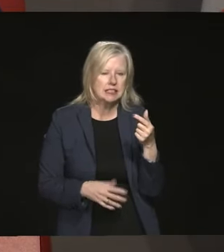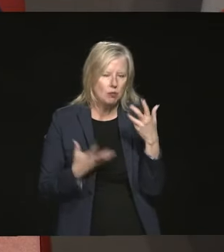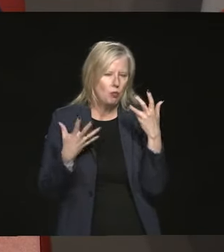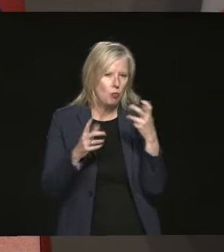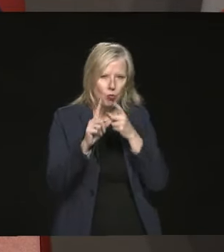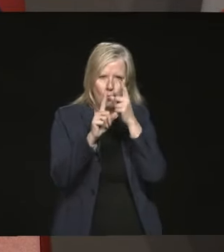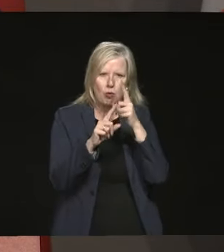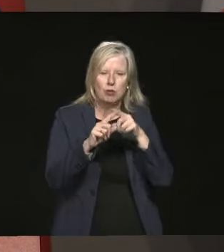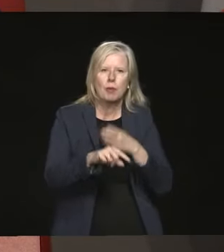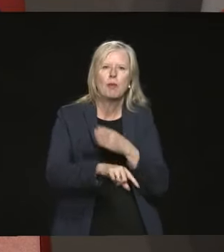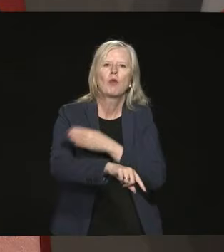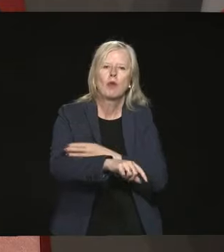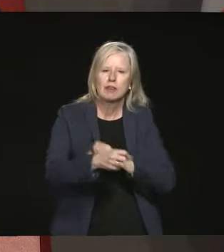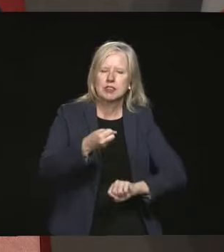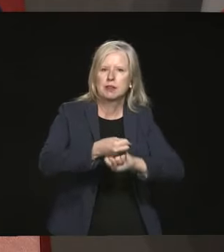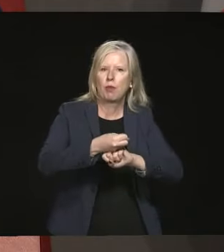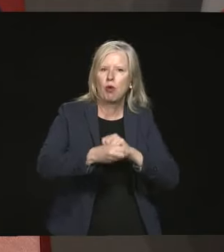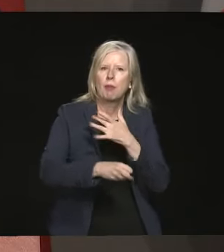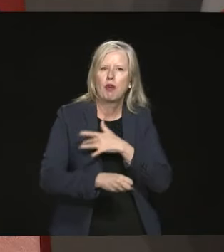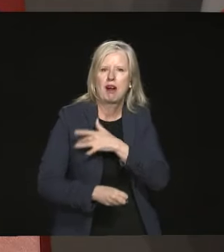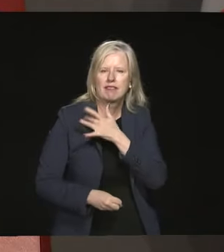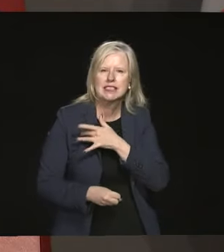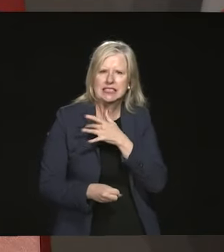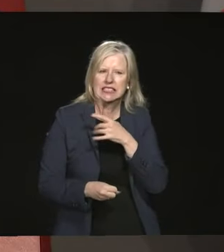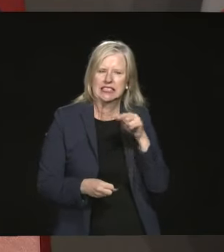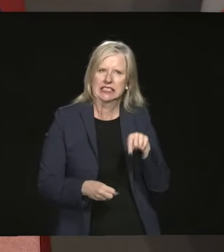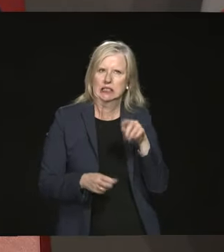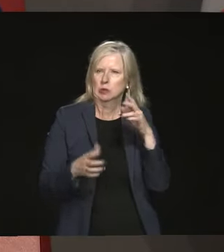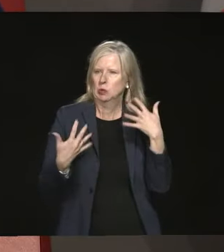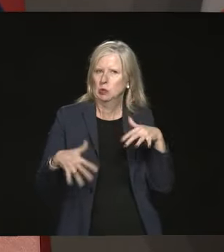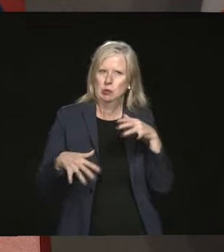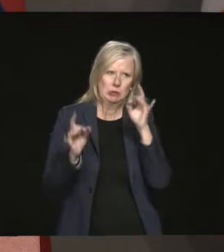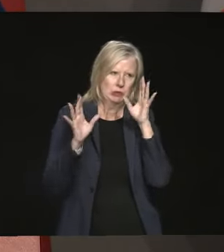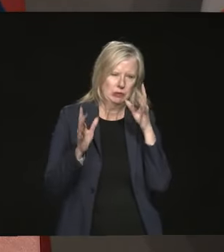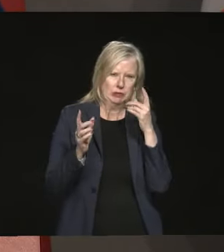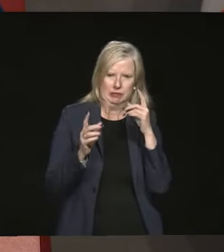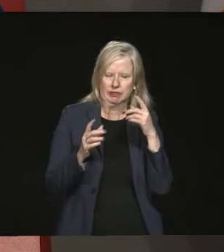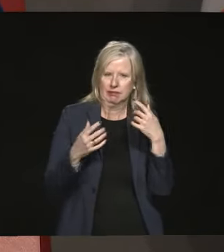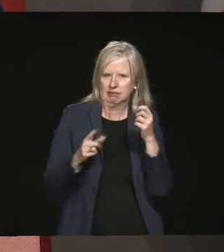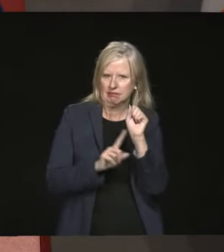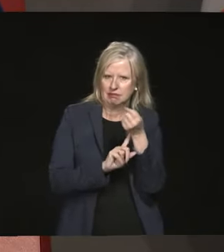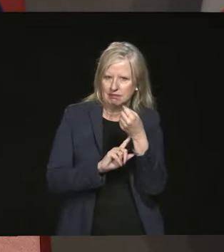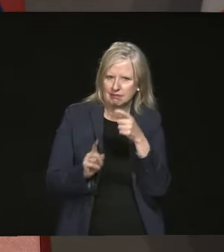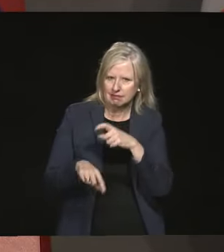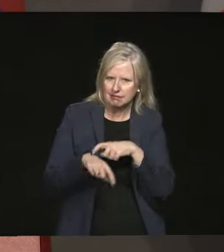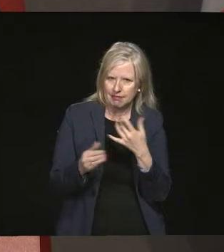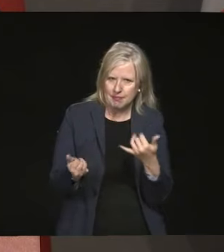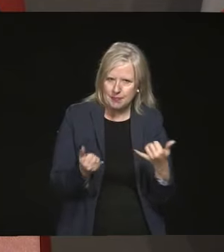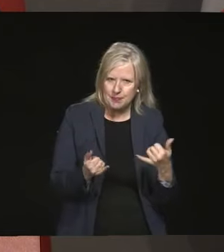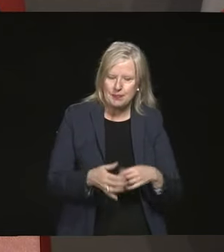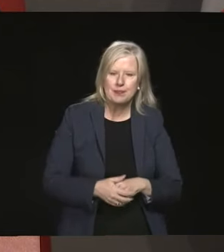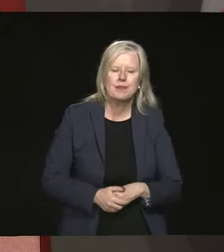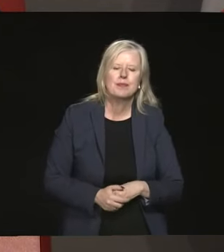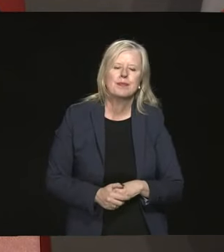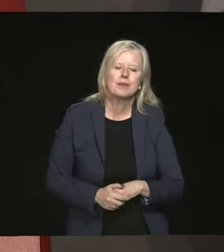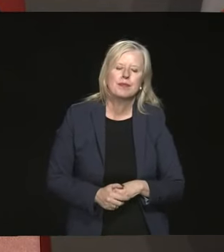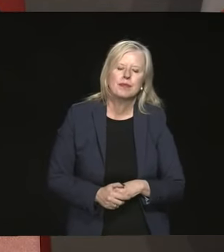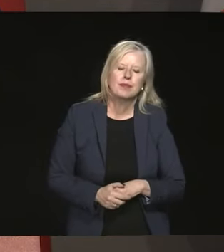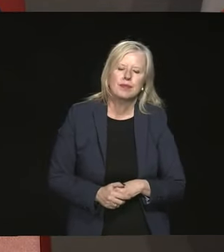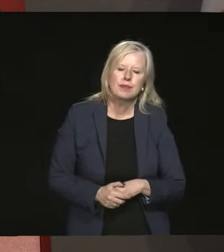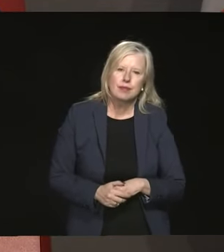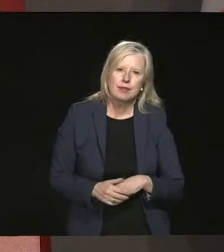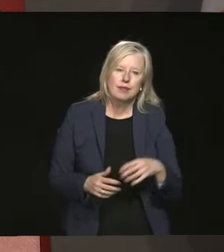extraordinairement difficiles. Alors, pour rappeler un peu ce qui se fait déjà et ce que nous aimerions continuer à faire, donc les efforts de